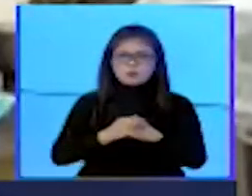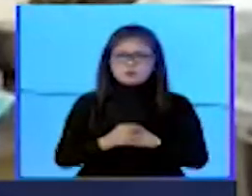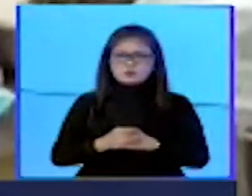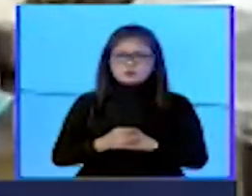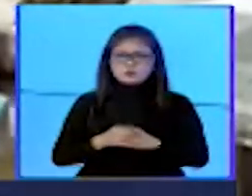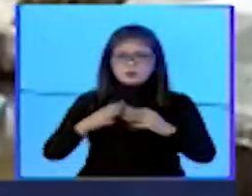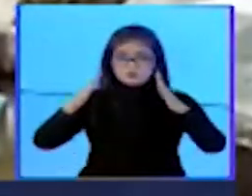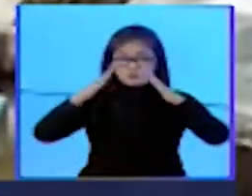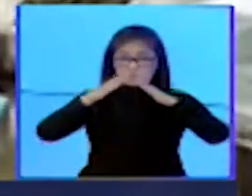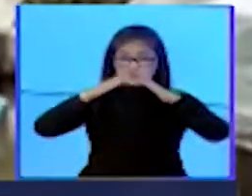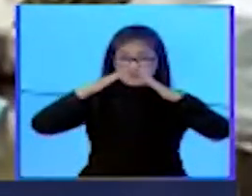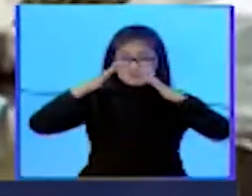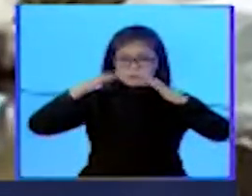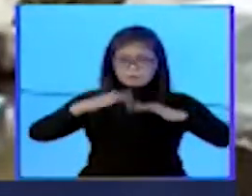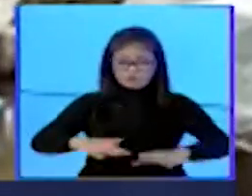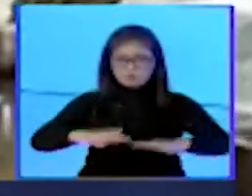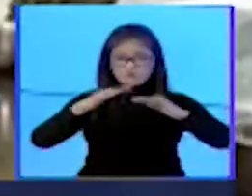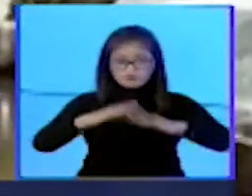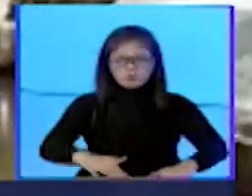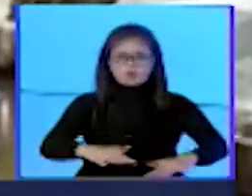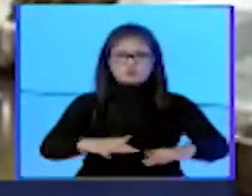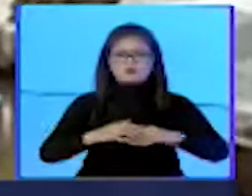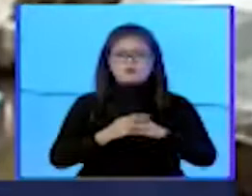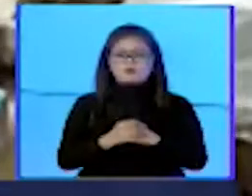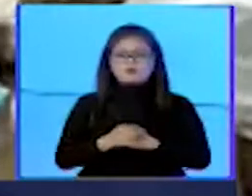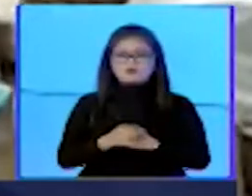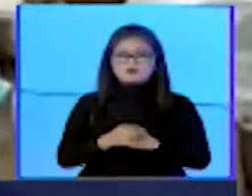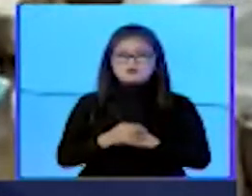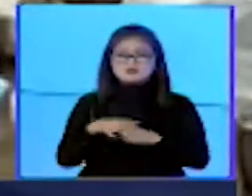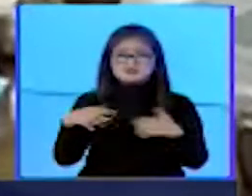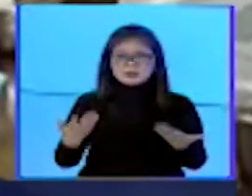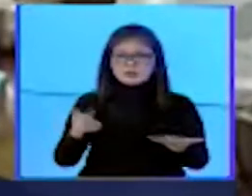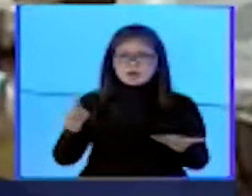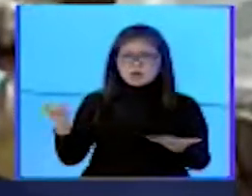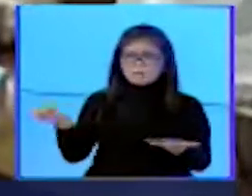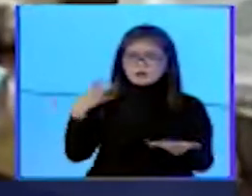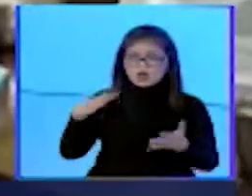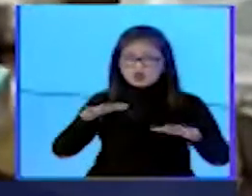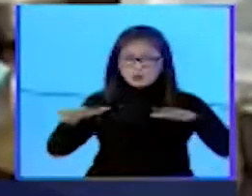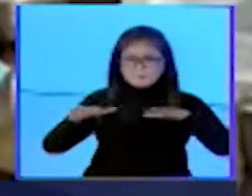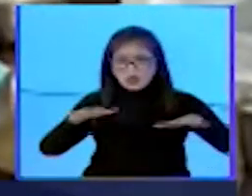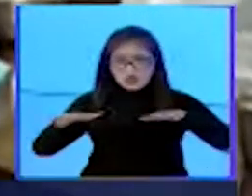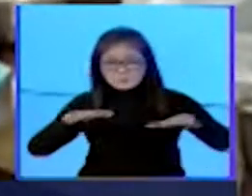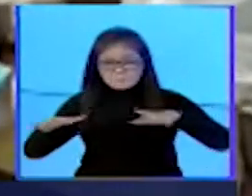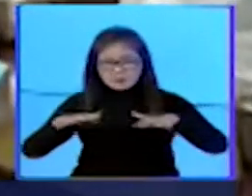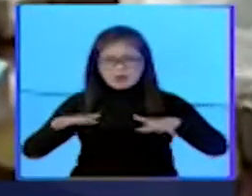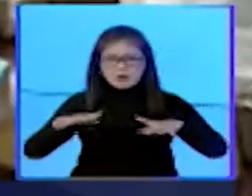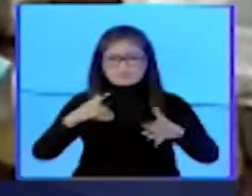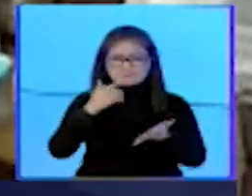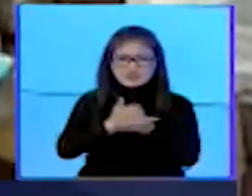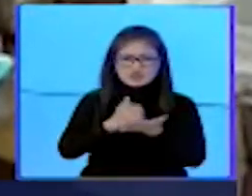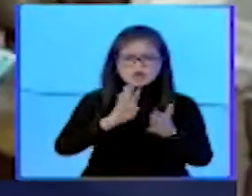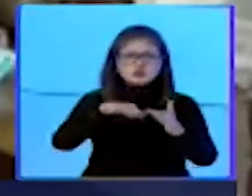lepas. Ambruk, yang saya sadar itu ya, ini gempa. Saya mau lari keluar,